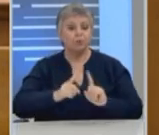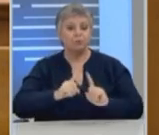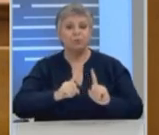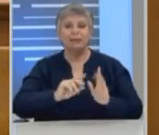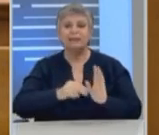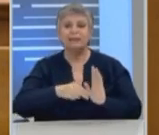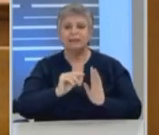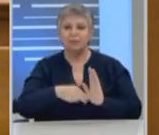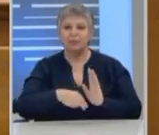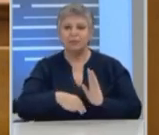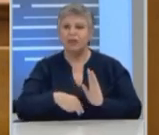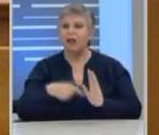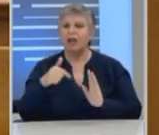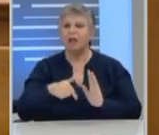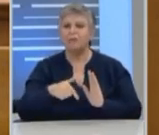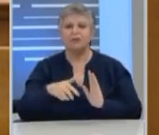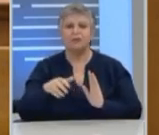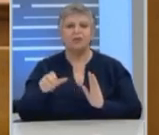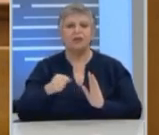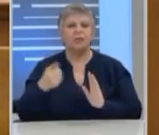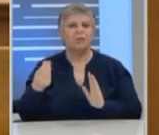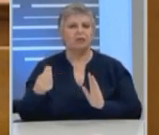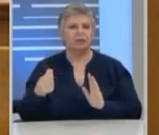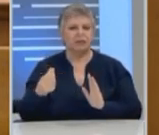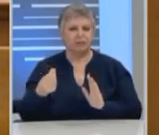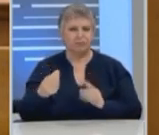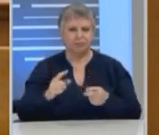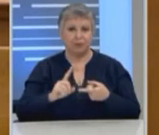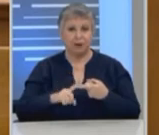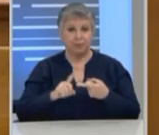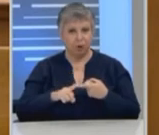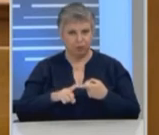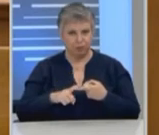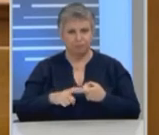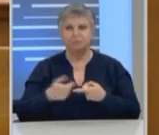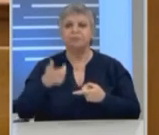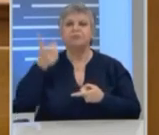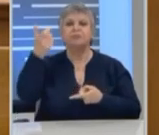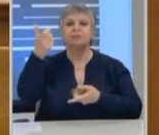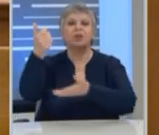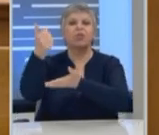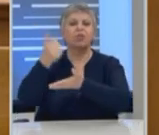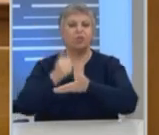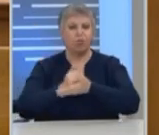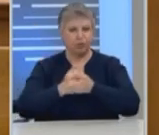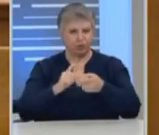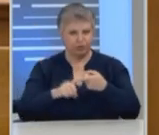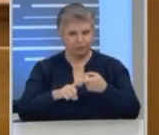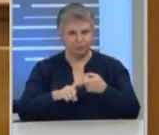Να παριθμίσουμε λοιπόν τι παίρνουμε. Πρώτον, παίρνουμε την προβλεπόμενη δόση. Δεύτερον, όπως εξήγησα και πιο